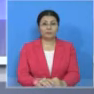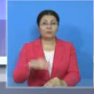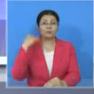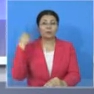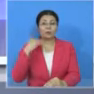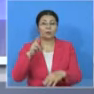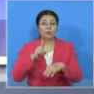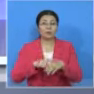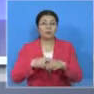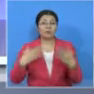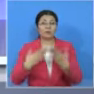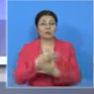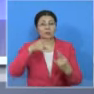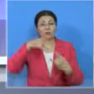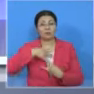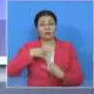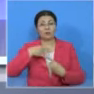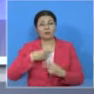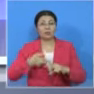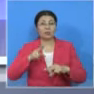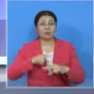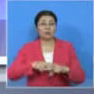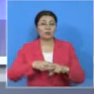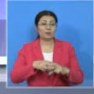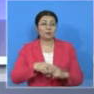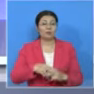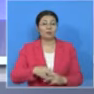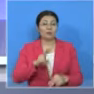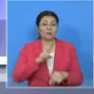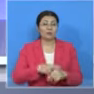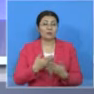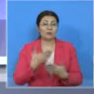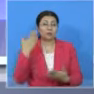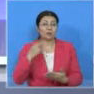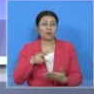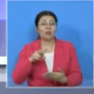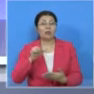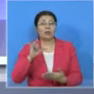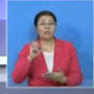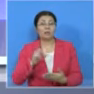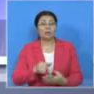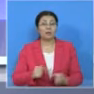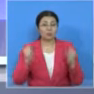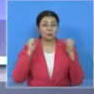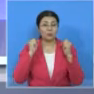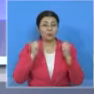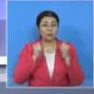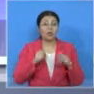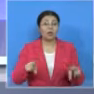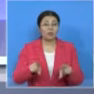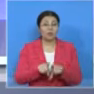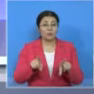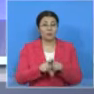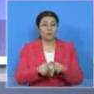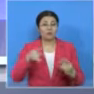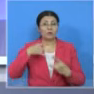Ақтөбелік полицейлер жаңа форма кейді. Бұл жолы тәртіп сақшыларының киімдері бұрынғыдай классикалық емес, спорттық үлгіге көбірек ұқсайды. Форманы